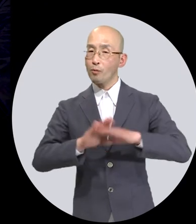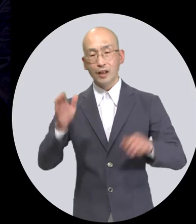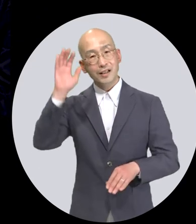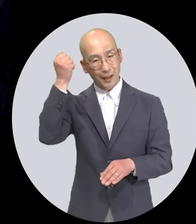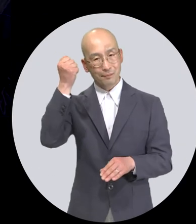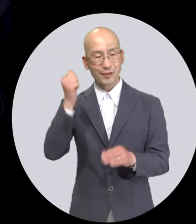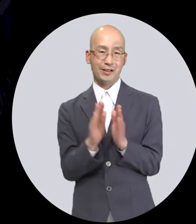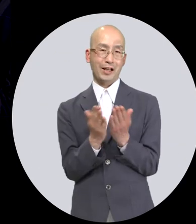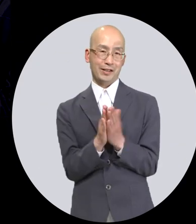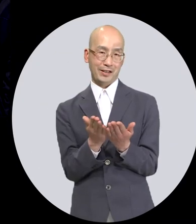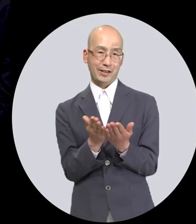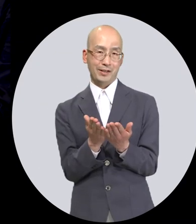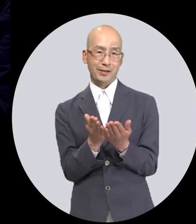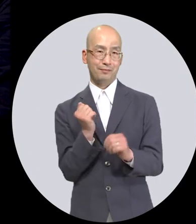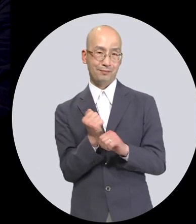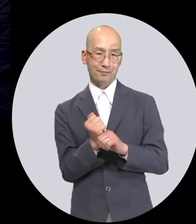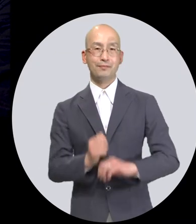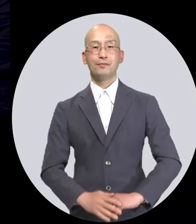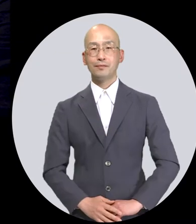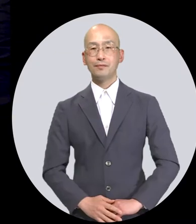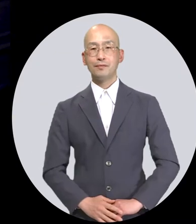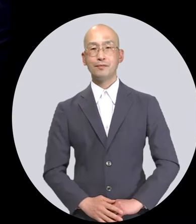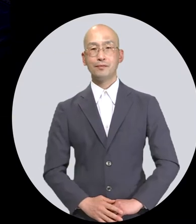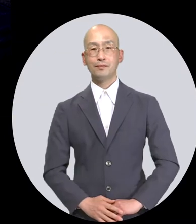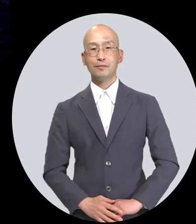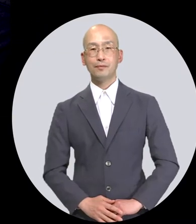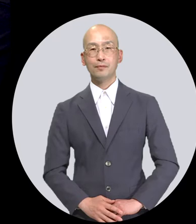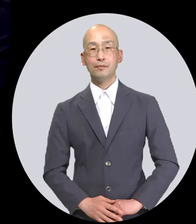話室オープンを記念して作った冊子で、